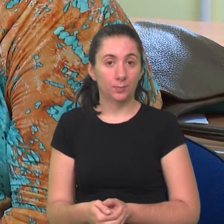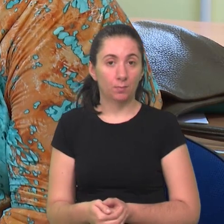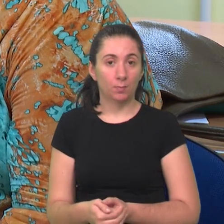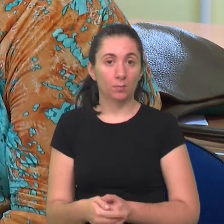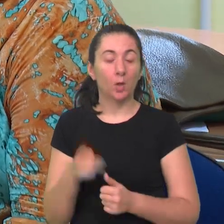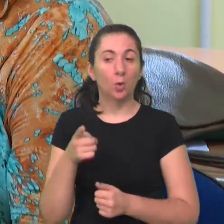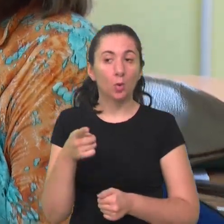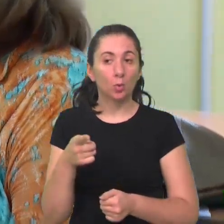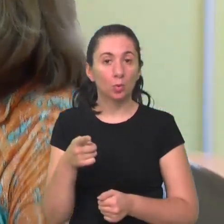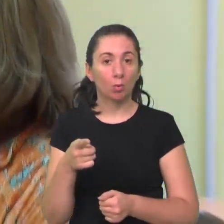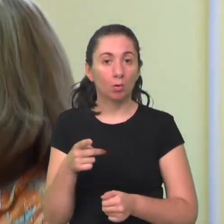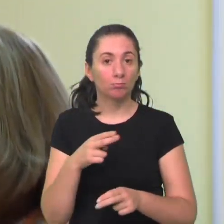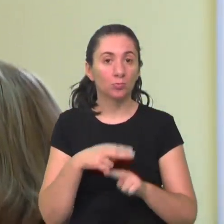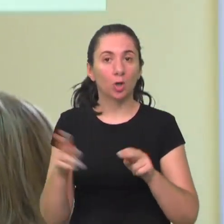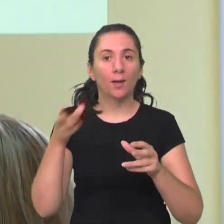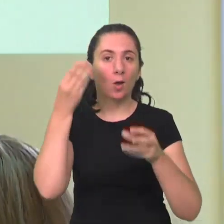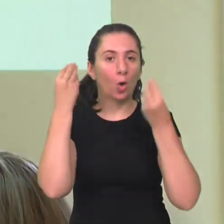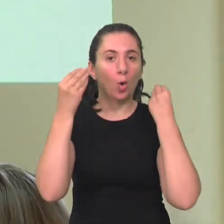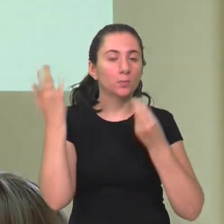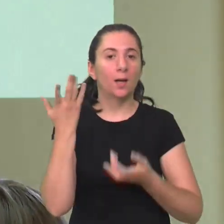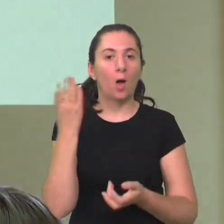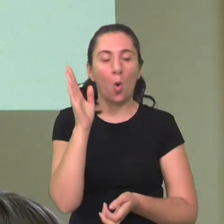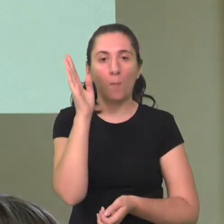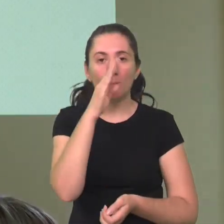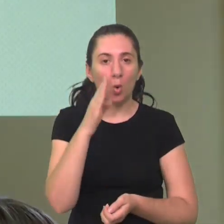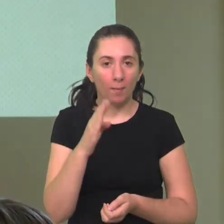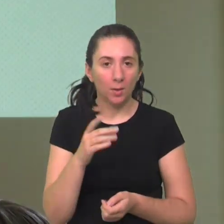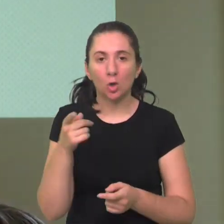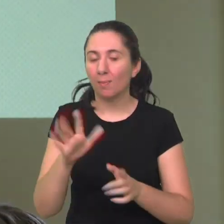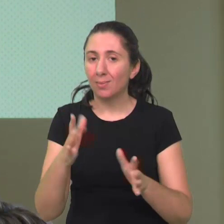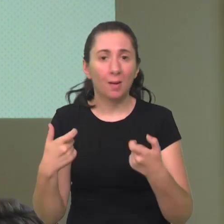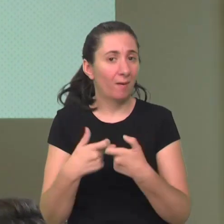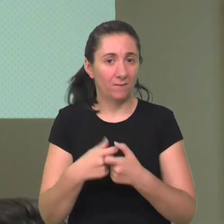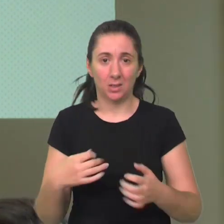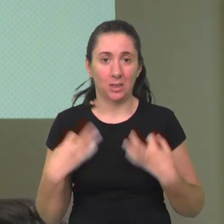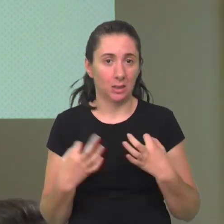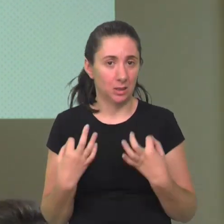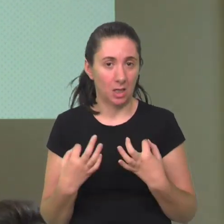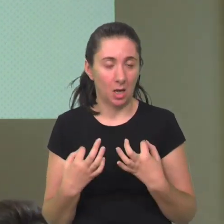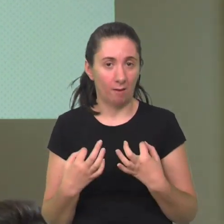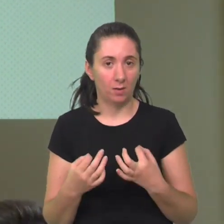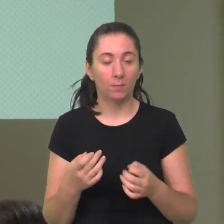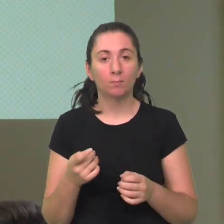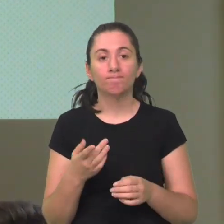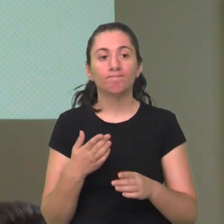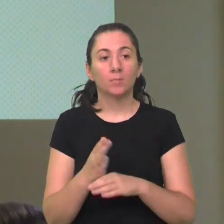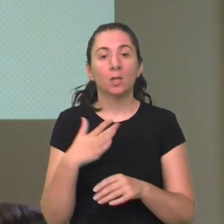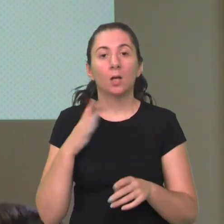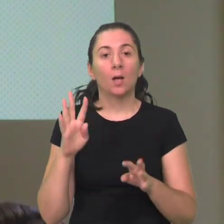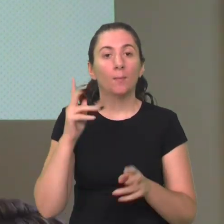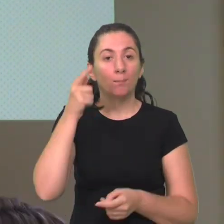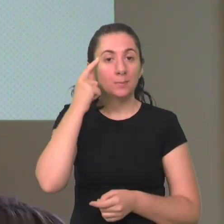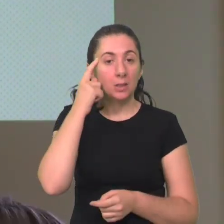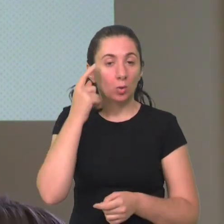On to je zapravo čisti kozmetički poremećaj, nema nikakve veze sa zdravljem, osim u